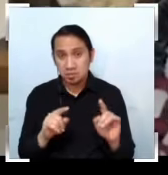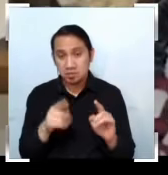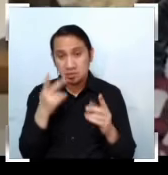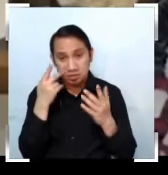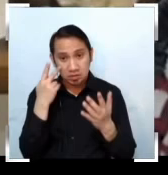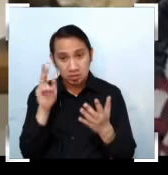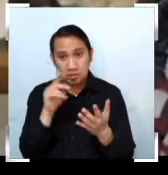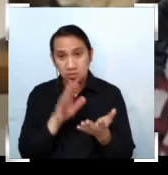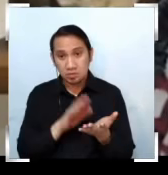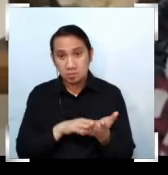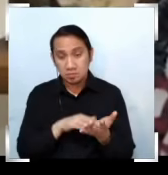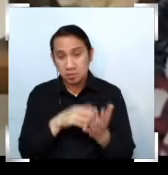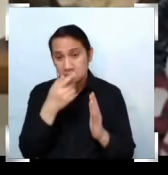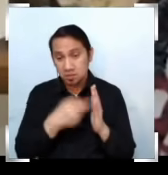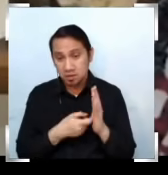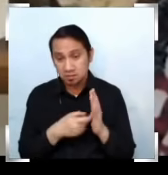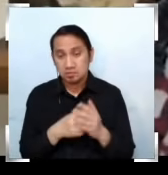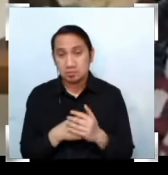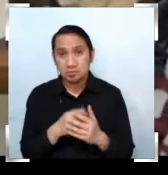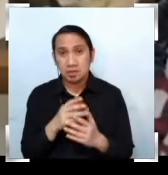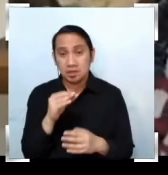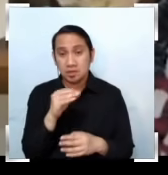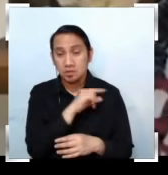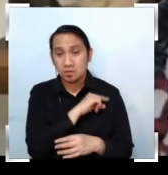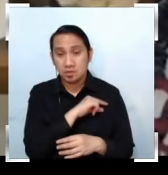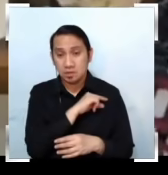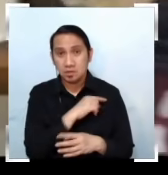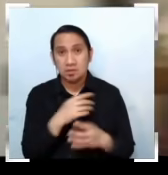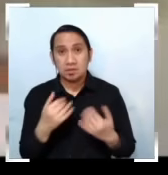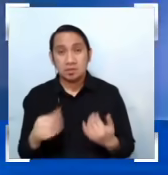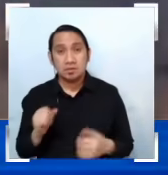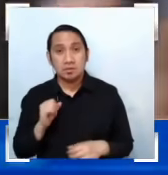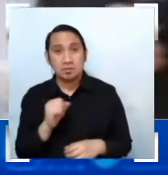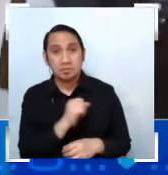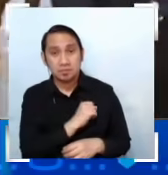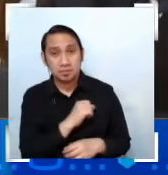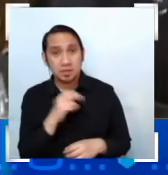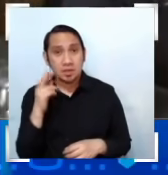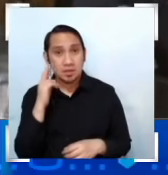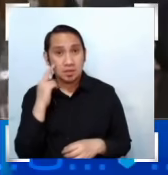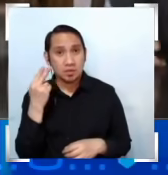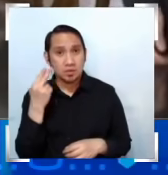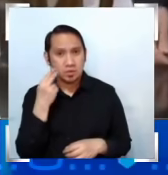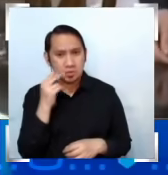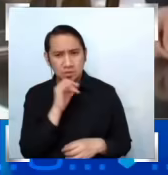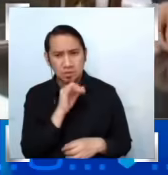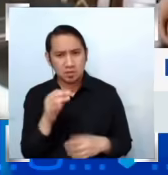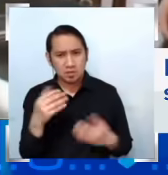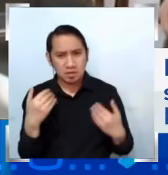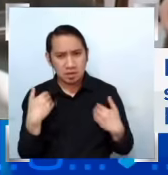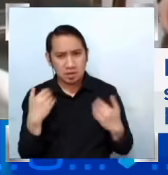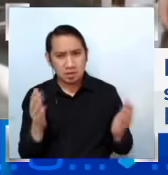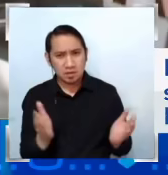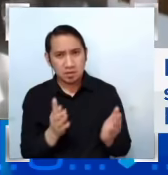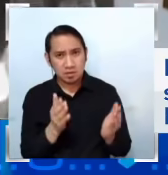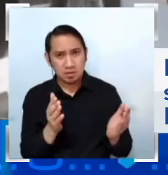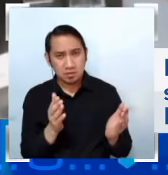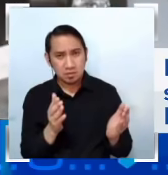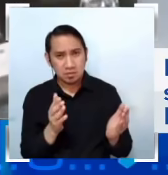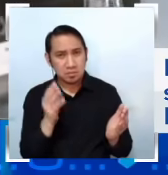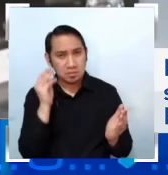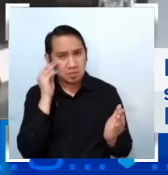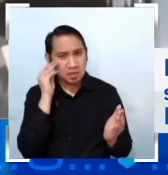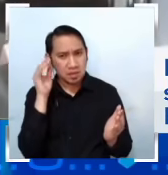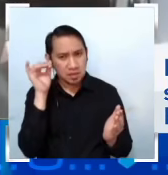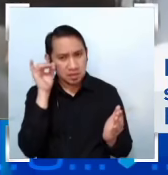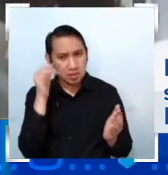Sa susunod na pagdinig ng Senado, aalimin daw ni Senadora Risa Ontiveros kung may naging impluensya si Michael Yang sa pagkakabigay ng kontrata sa